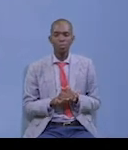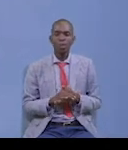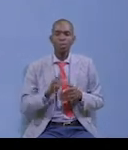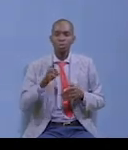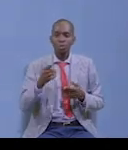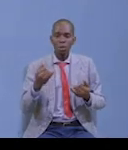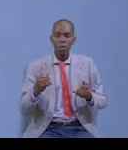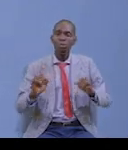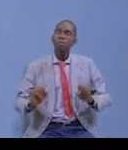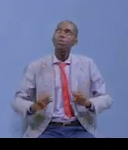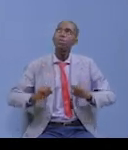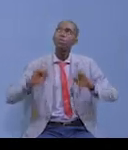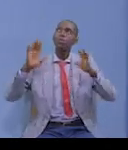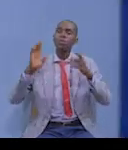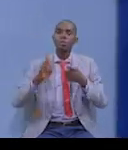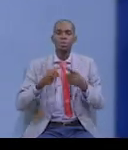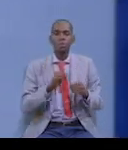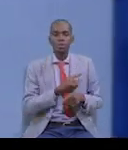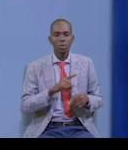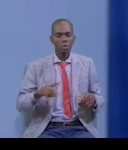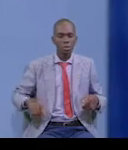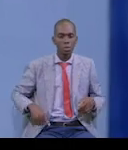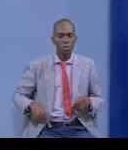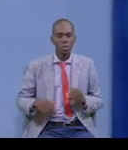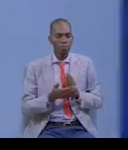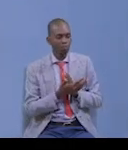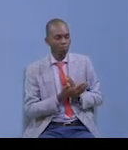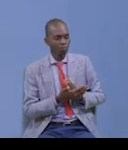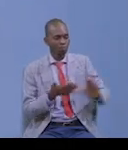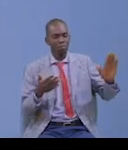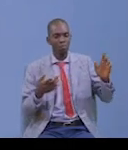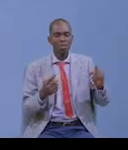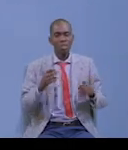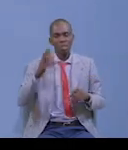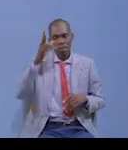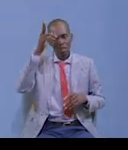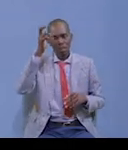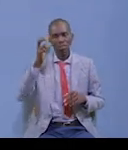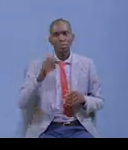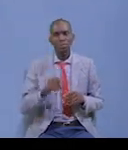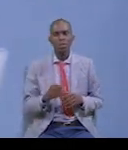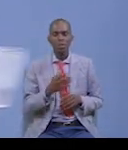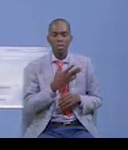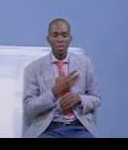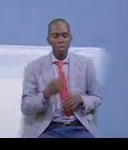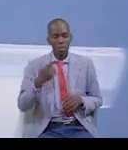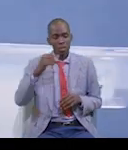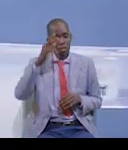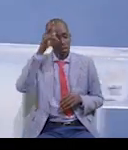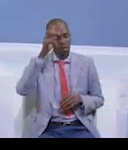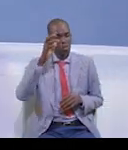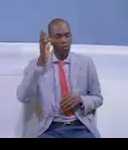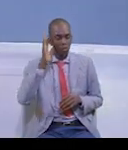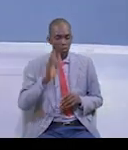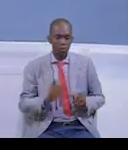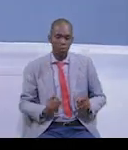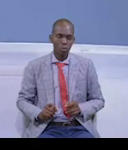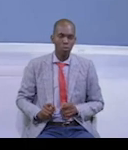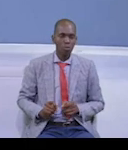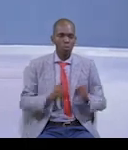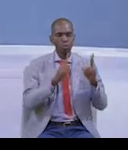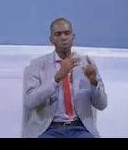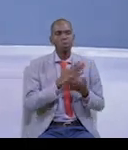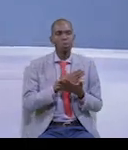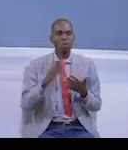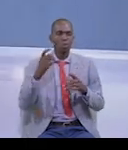Lord. ప్రభువుకు లోబడడం. Resist the devil. అపవాదిని ఎదిరించడం. And he will flee from you.